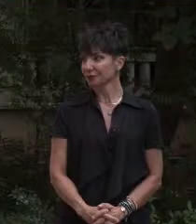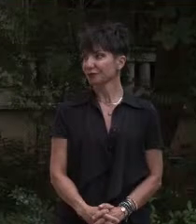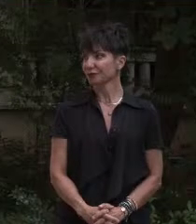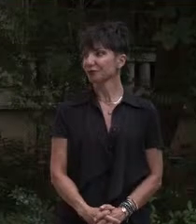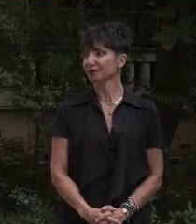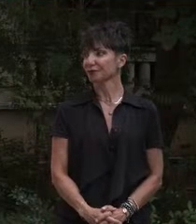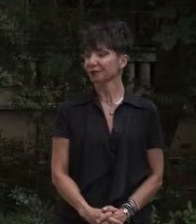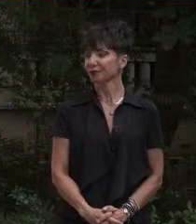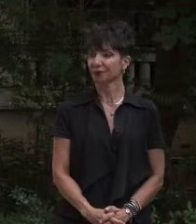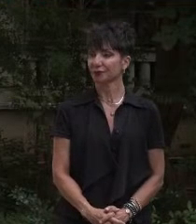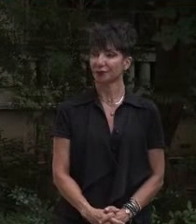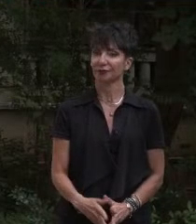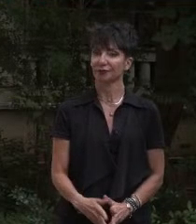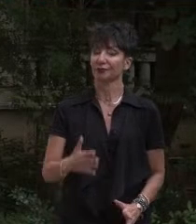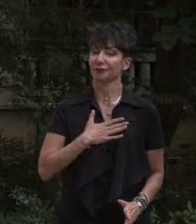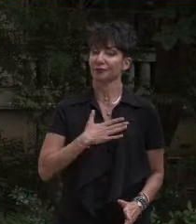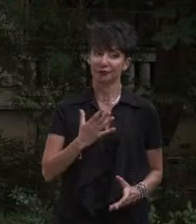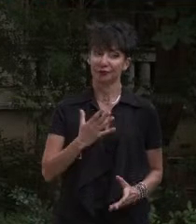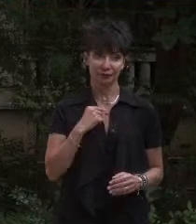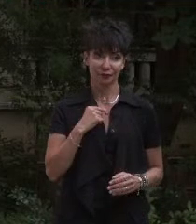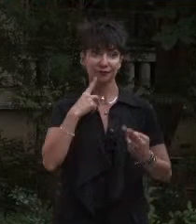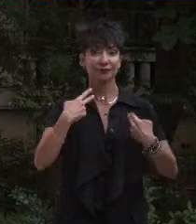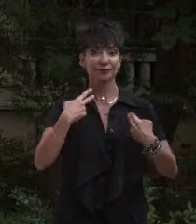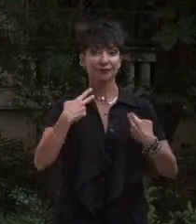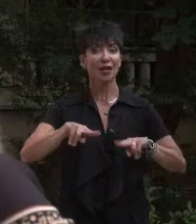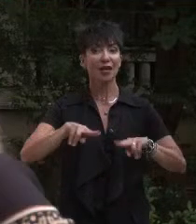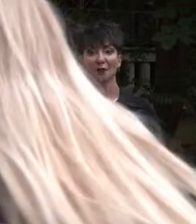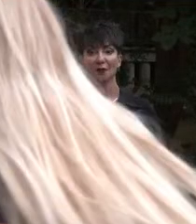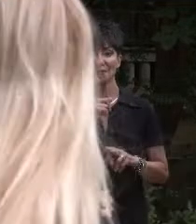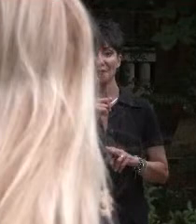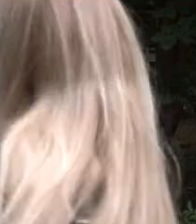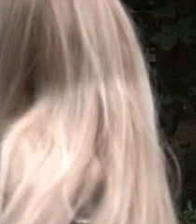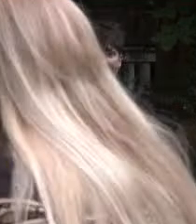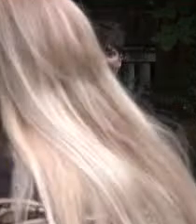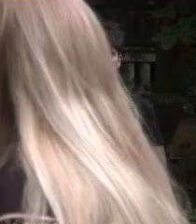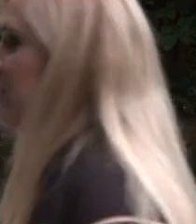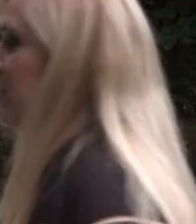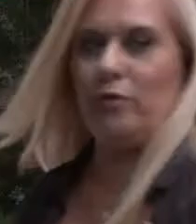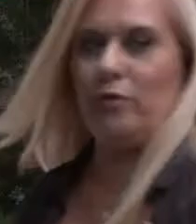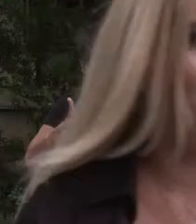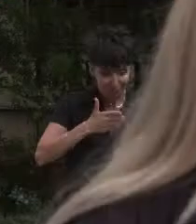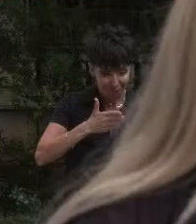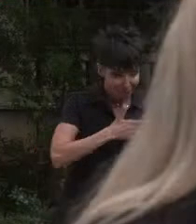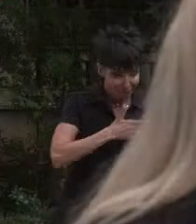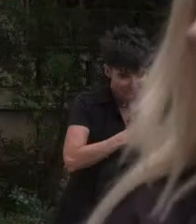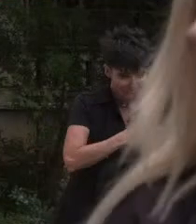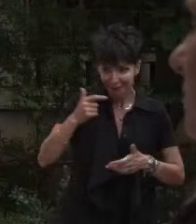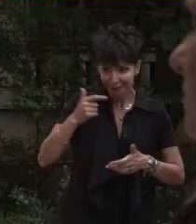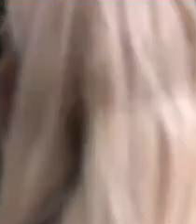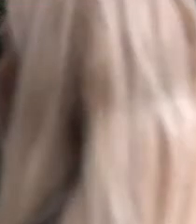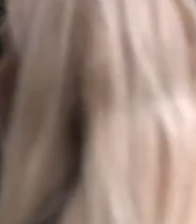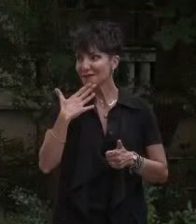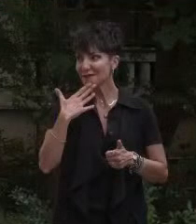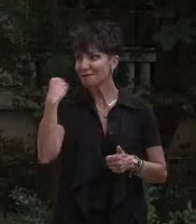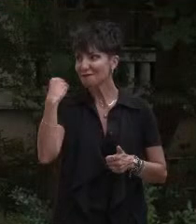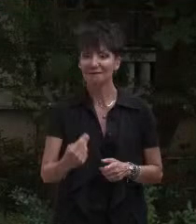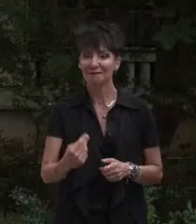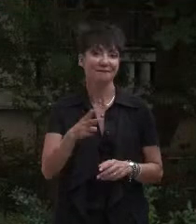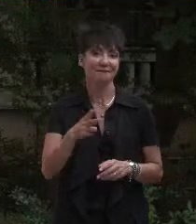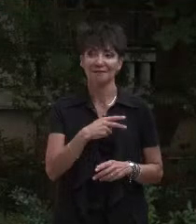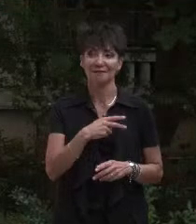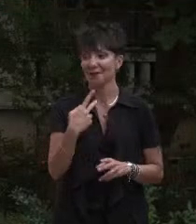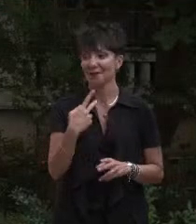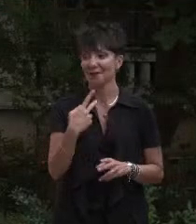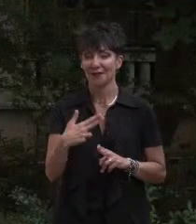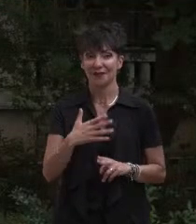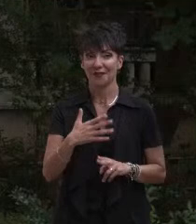Ευχαριστούμε θερμά, θερμότατα την Κριτική Επιτροπή για το μεγάλο, τεράστιο και πραγματικά ωραίο έργο που επιτέλεσε.